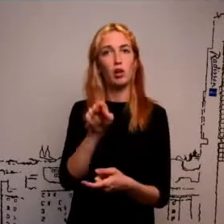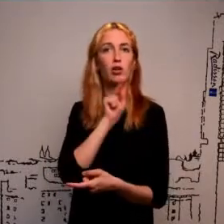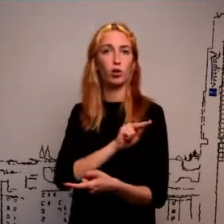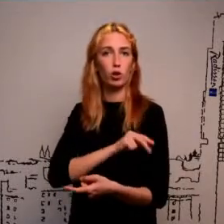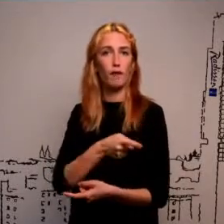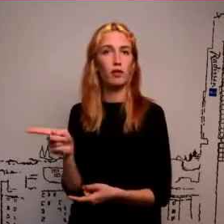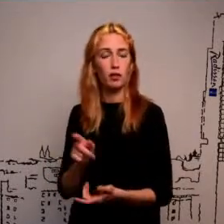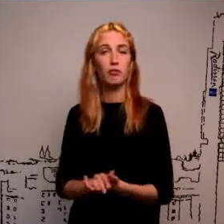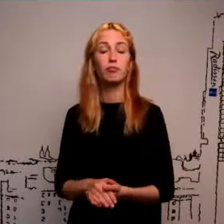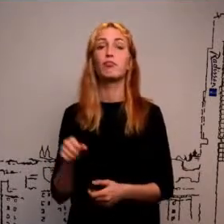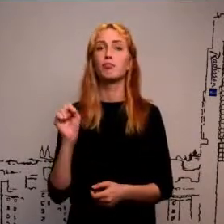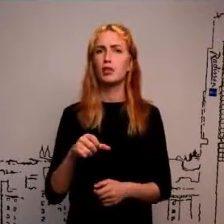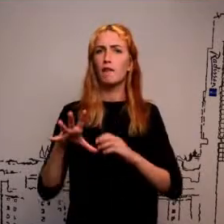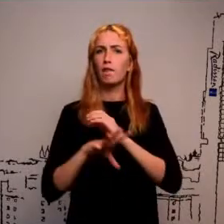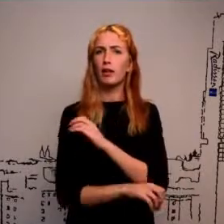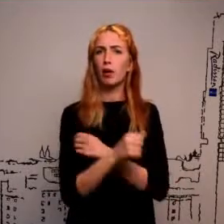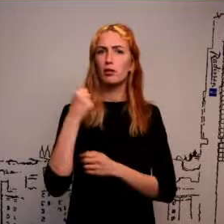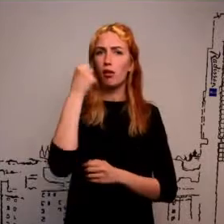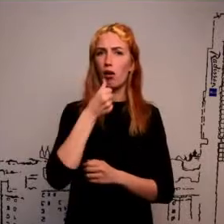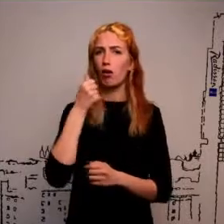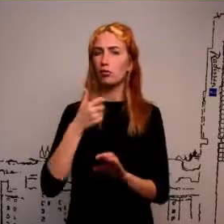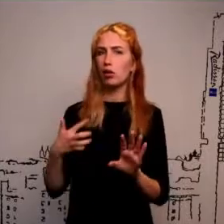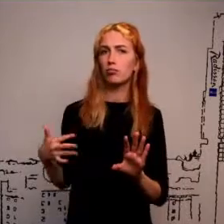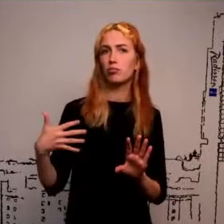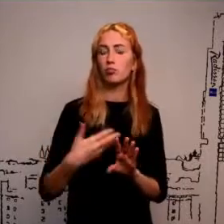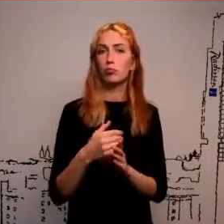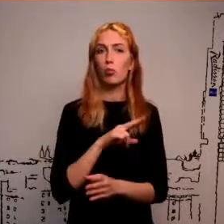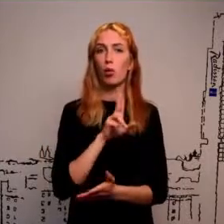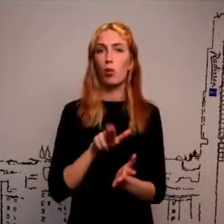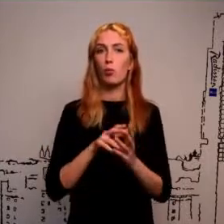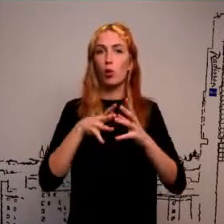Jah, ütleme niimoodi, et viimastel aastatel on meie kõige suurem probleem